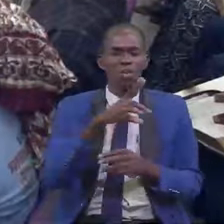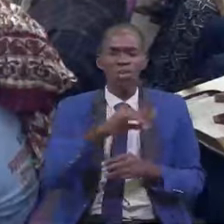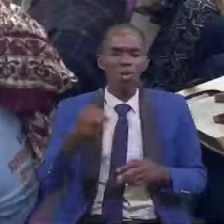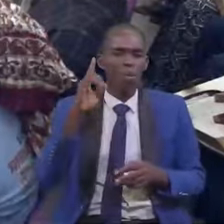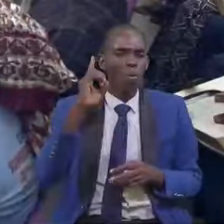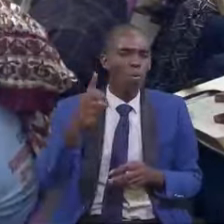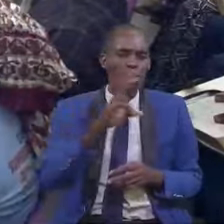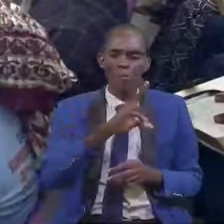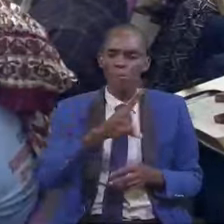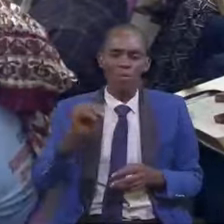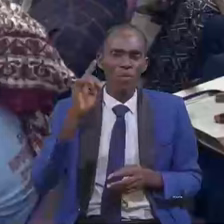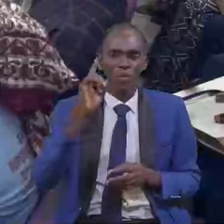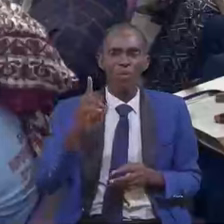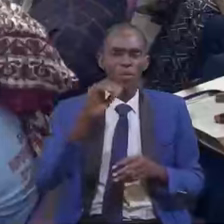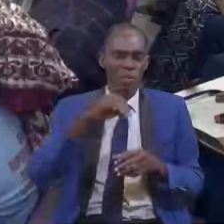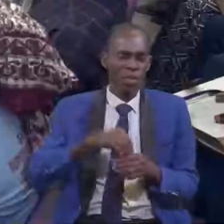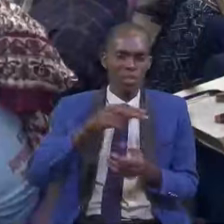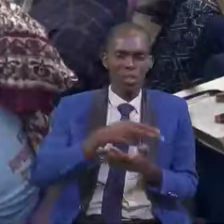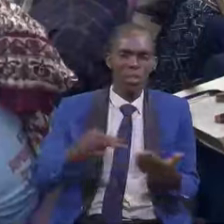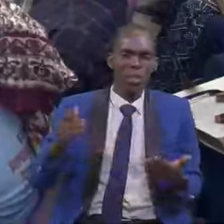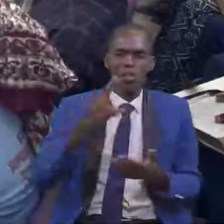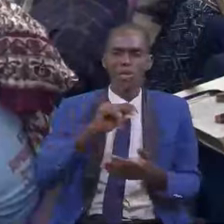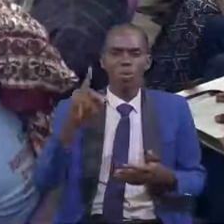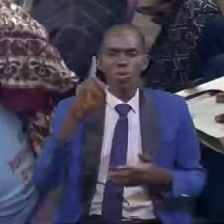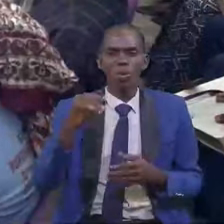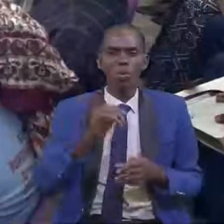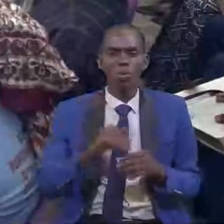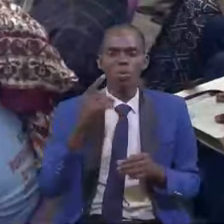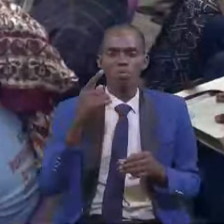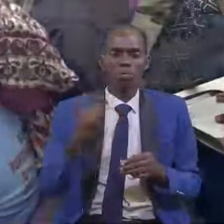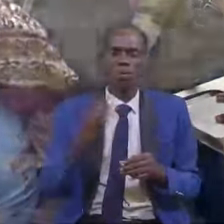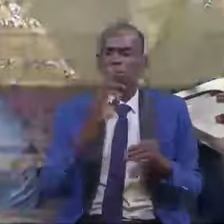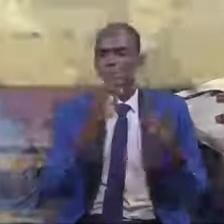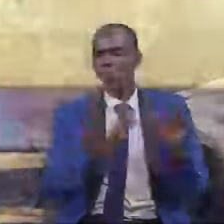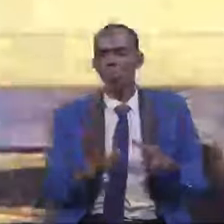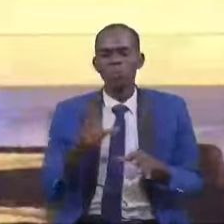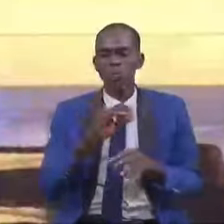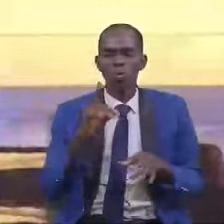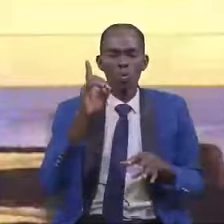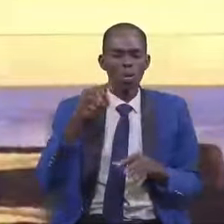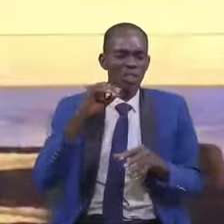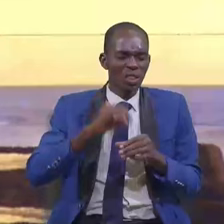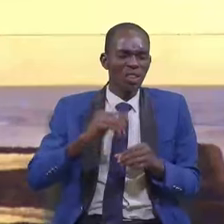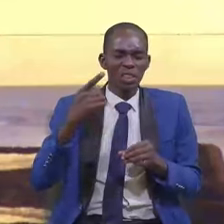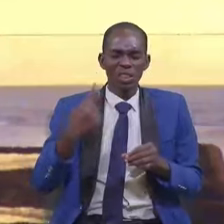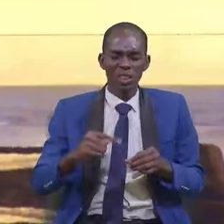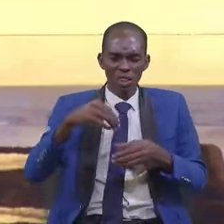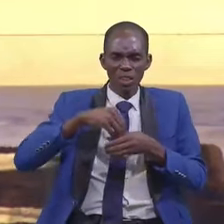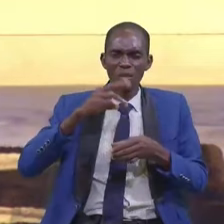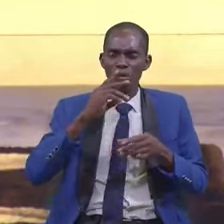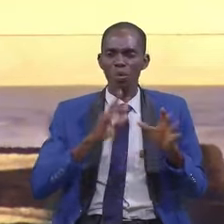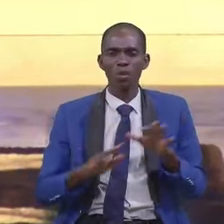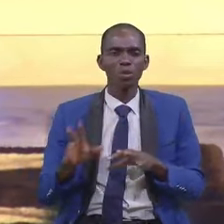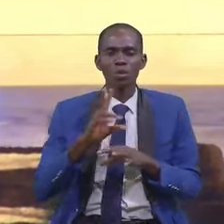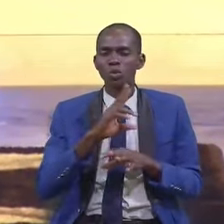personne en enfer, personne dans la mer, personne dans l'océan, personne dans la forêt,